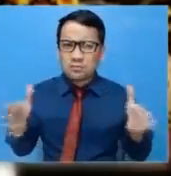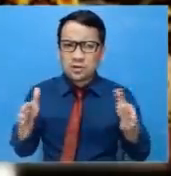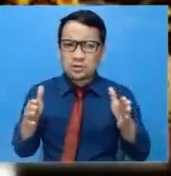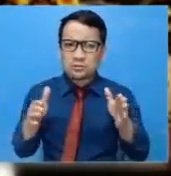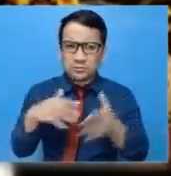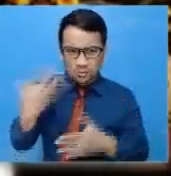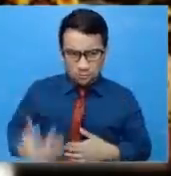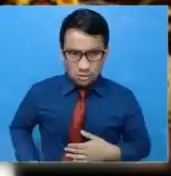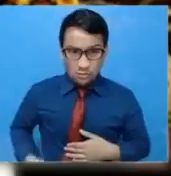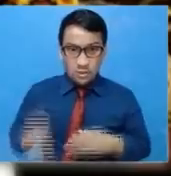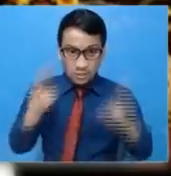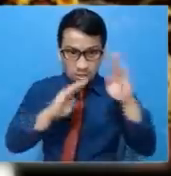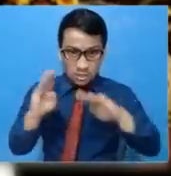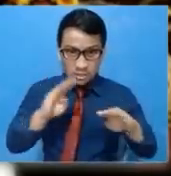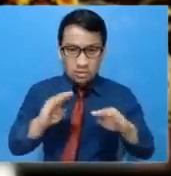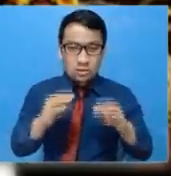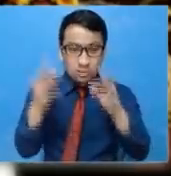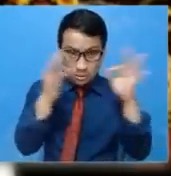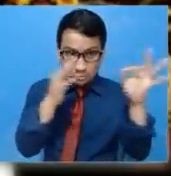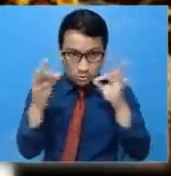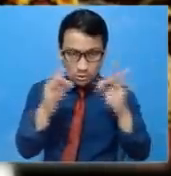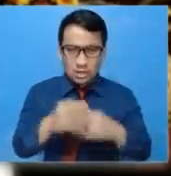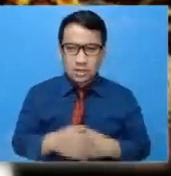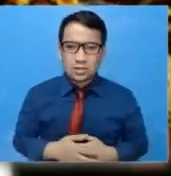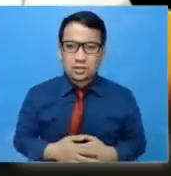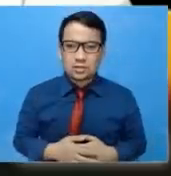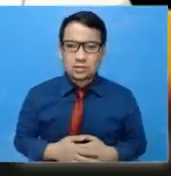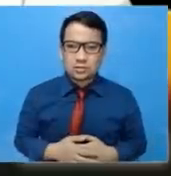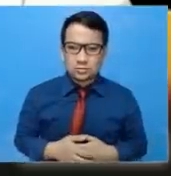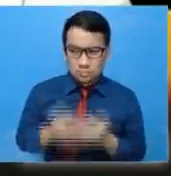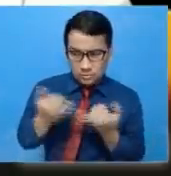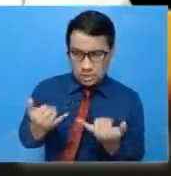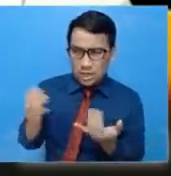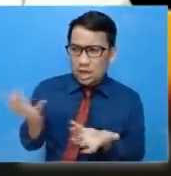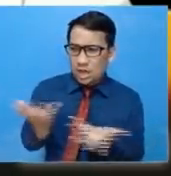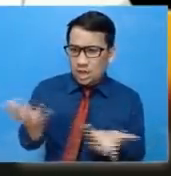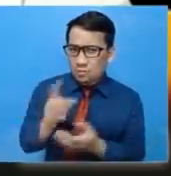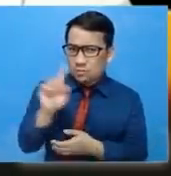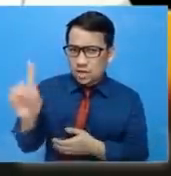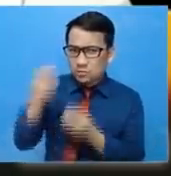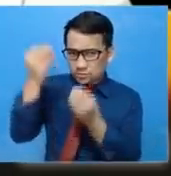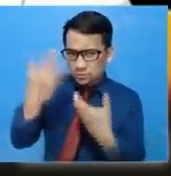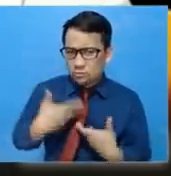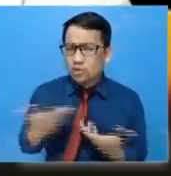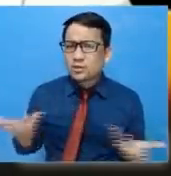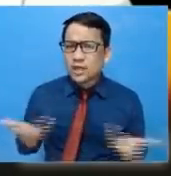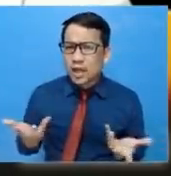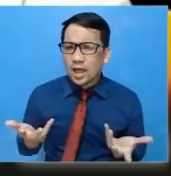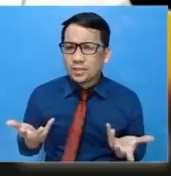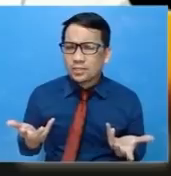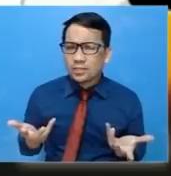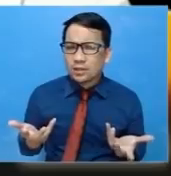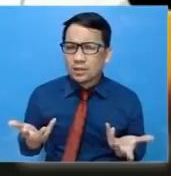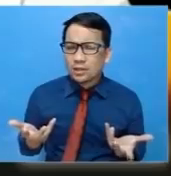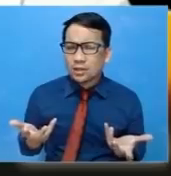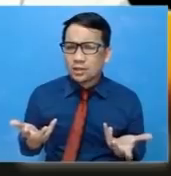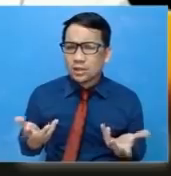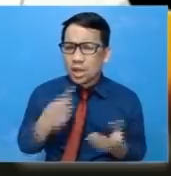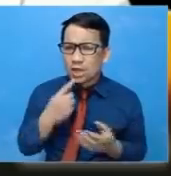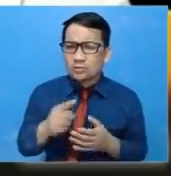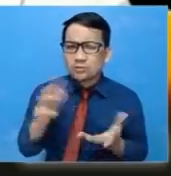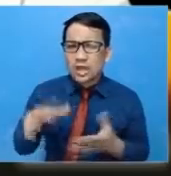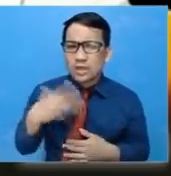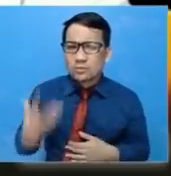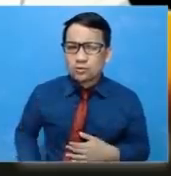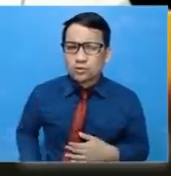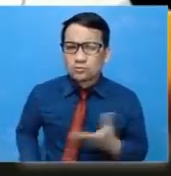kaysa illegal na droga. Sa ngayon ho ba, sa ano ho ngayong impormasyon, anong alam nyo, saan pa rin talamak ang korupsyon sa bansang